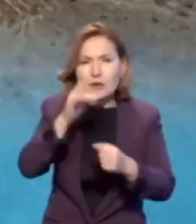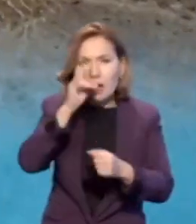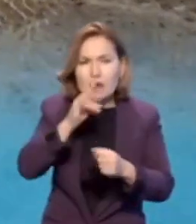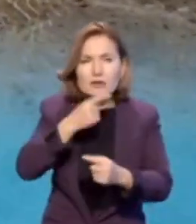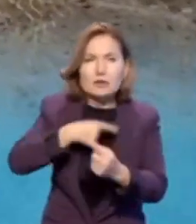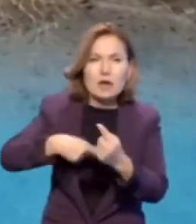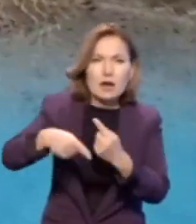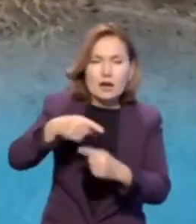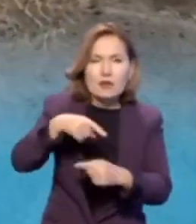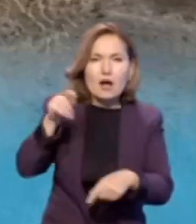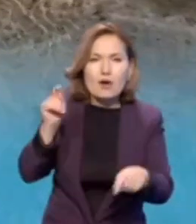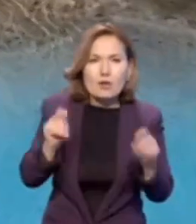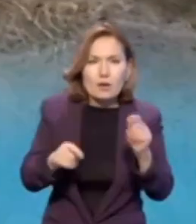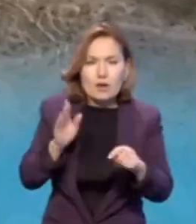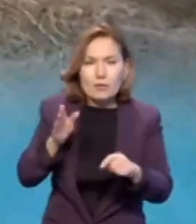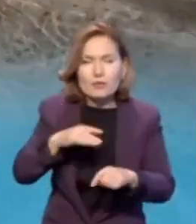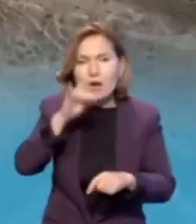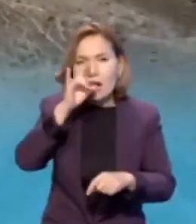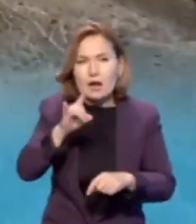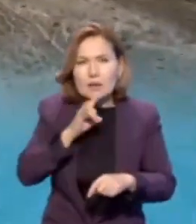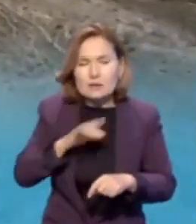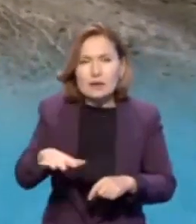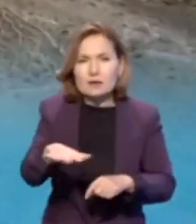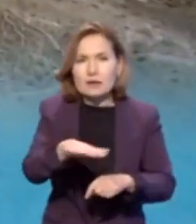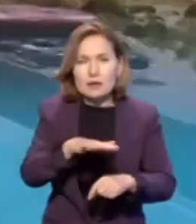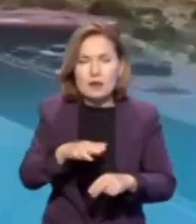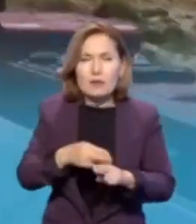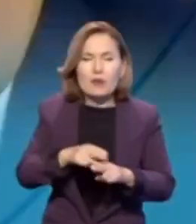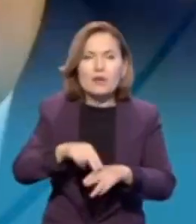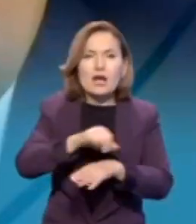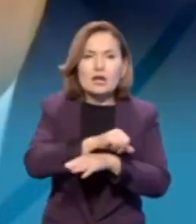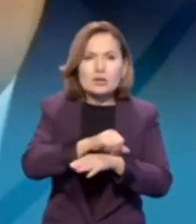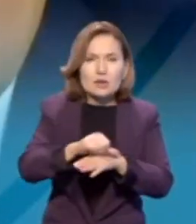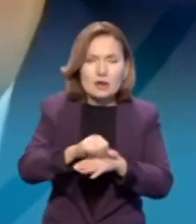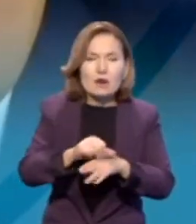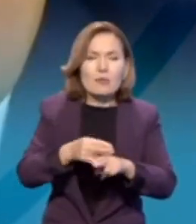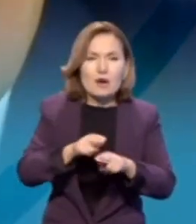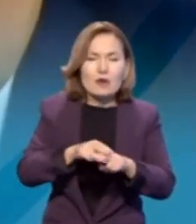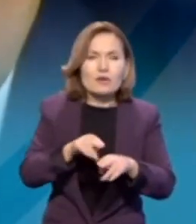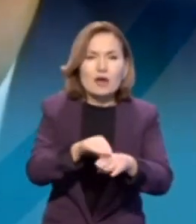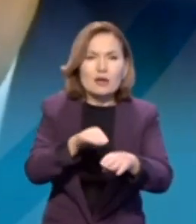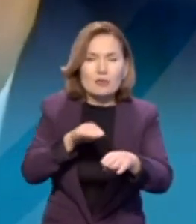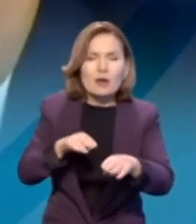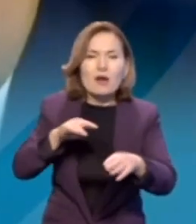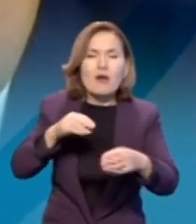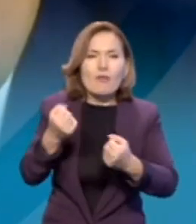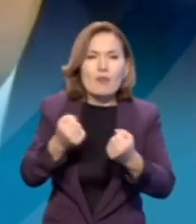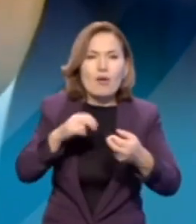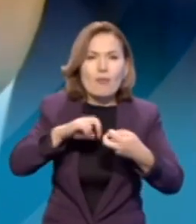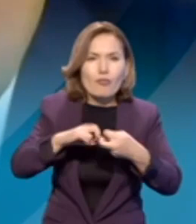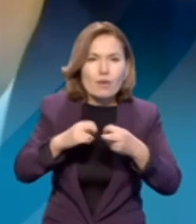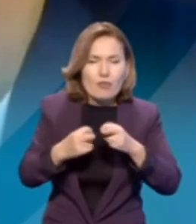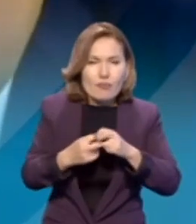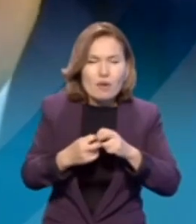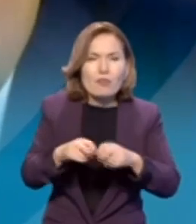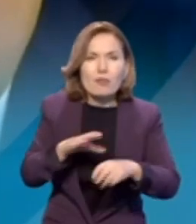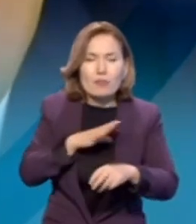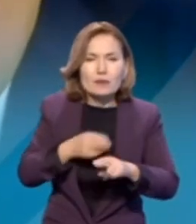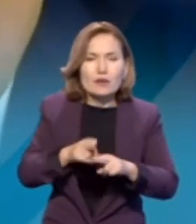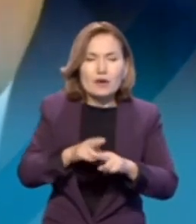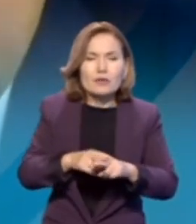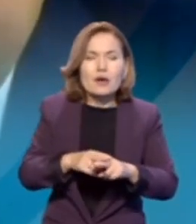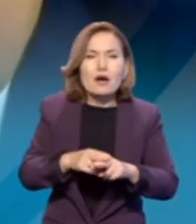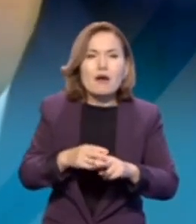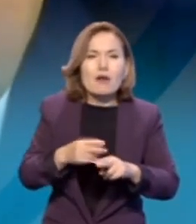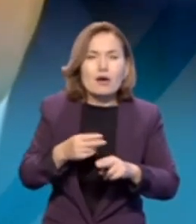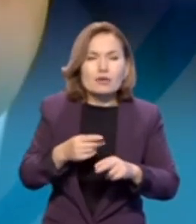өтеді. Осының бәрі біздің Қазақстанның шекарасында кептеліс туғызып жатыр. Сондықтан бұл мәселені шешудің екі жолы бар. Бірінші